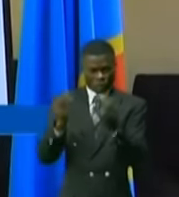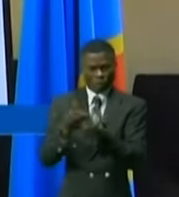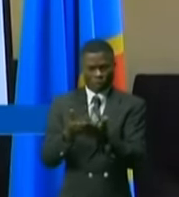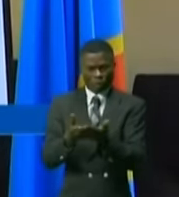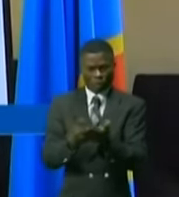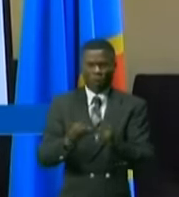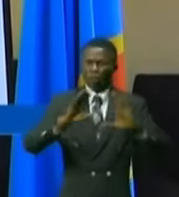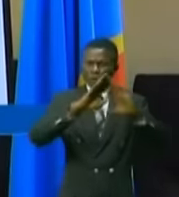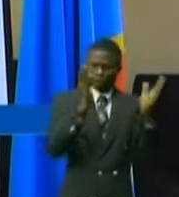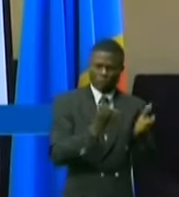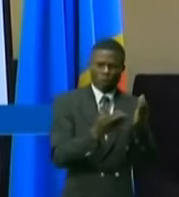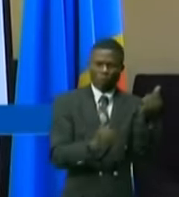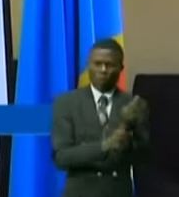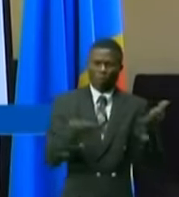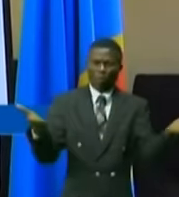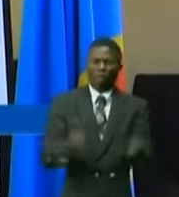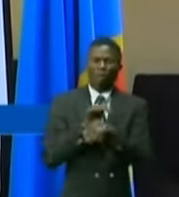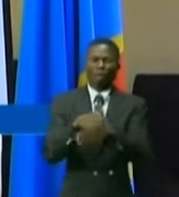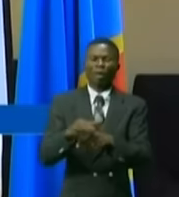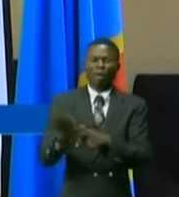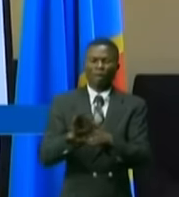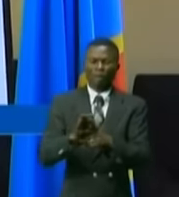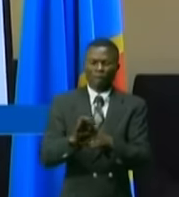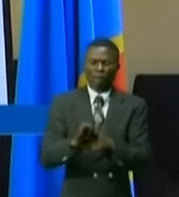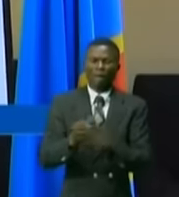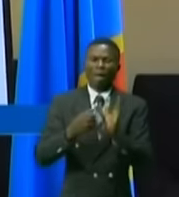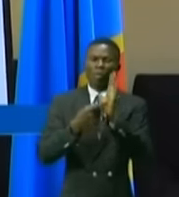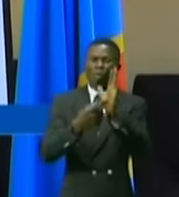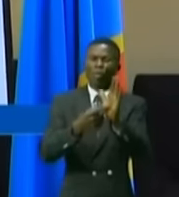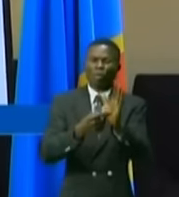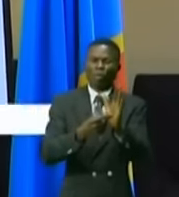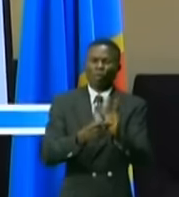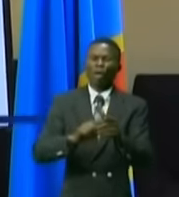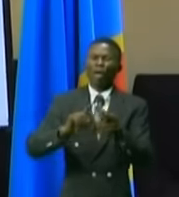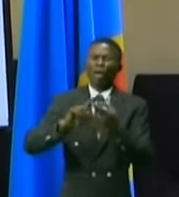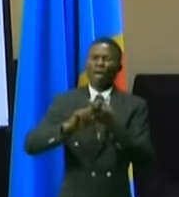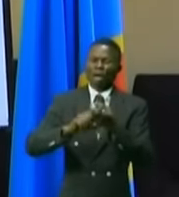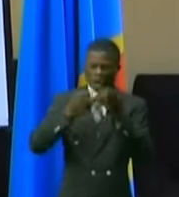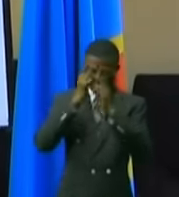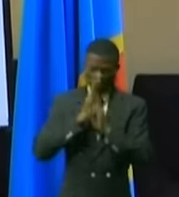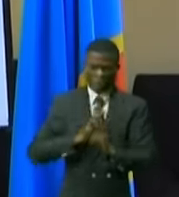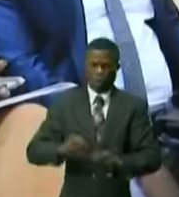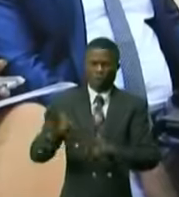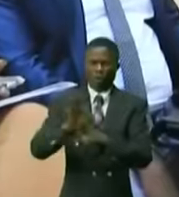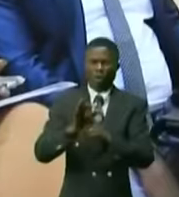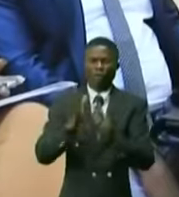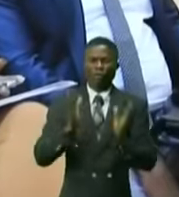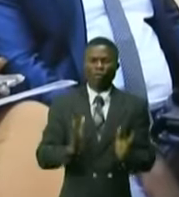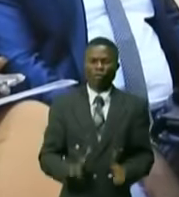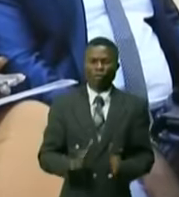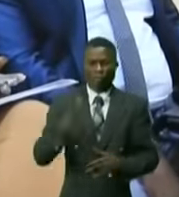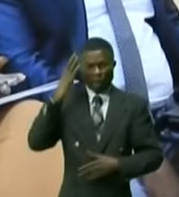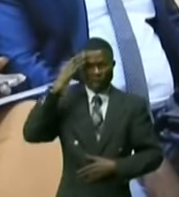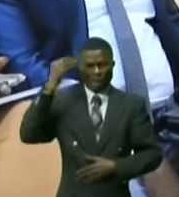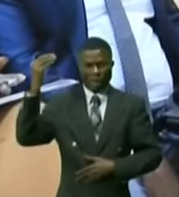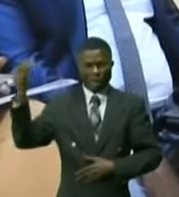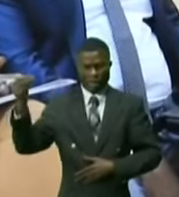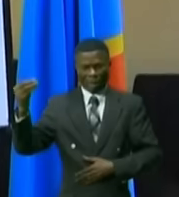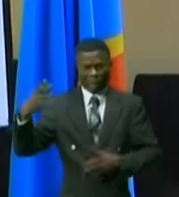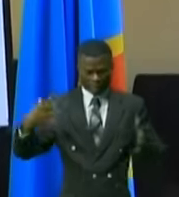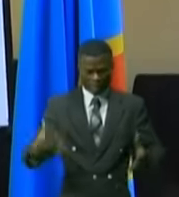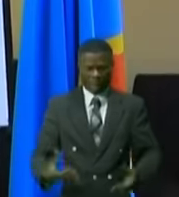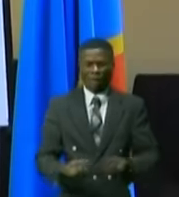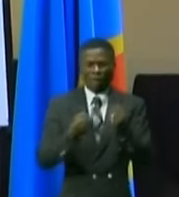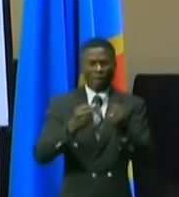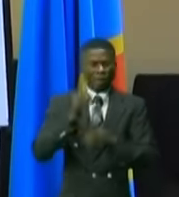ainsi que l'ensemble des participants témoignent davantage leur gratitude aux formateurs et espère le retrouver